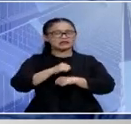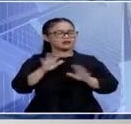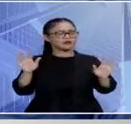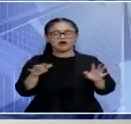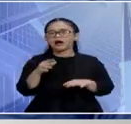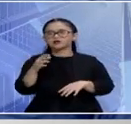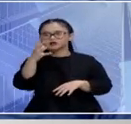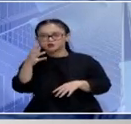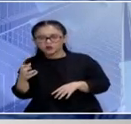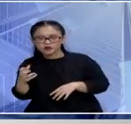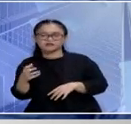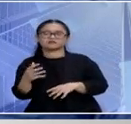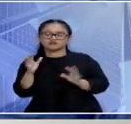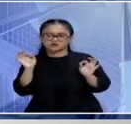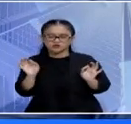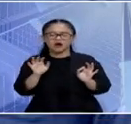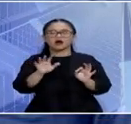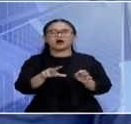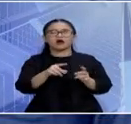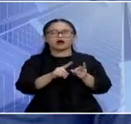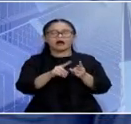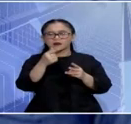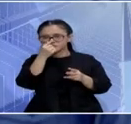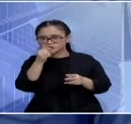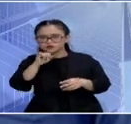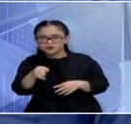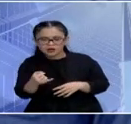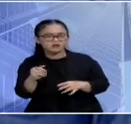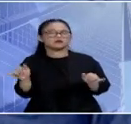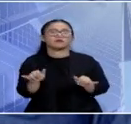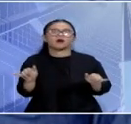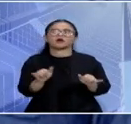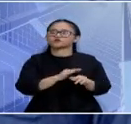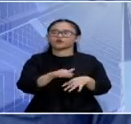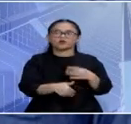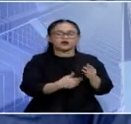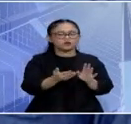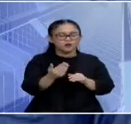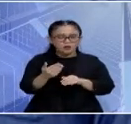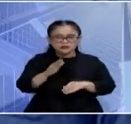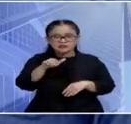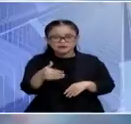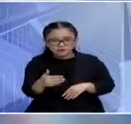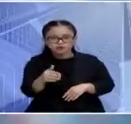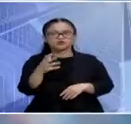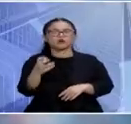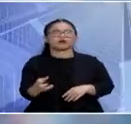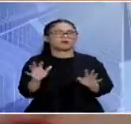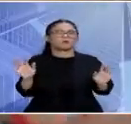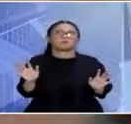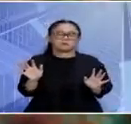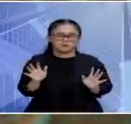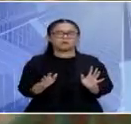sore dari jam 3 sama jam 5, terus Kamis, Jumat sama Sabtu sore aja.